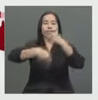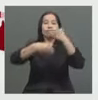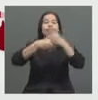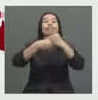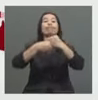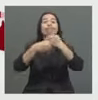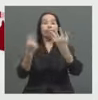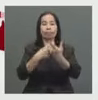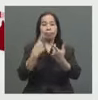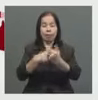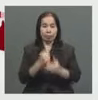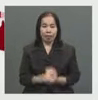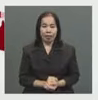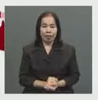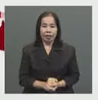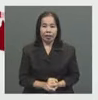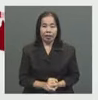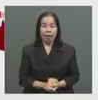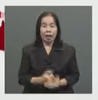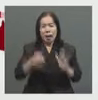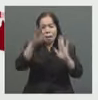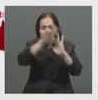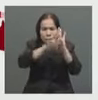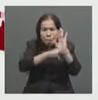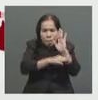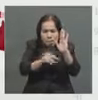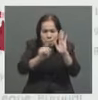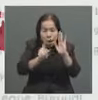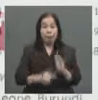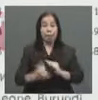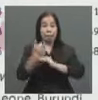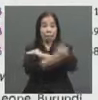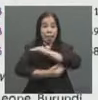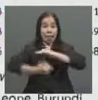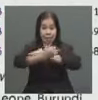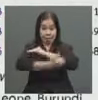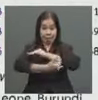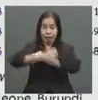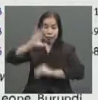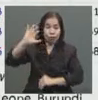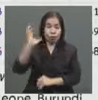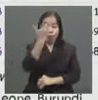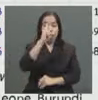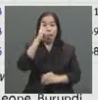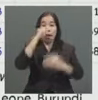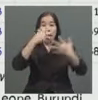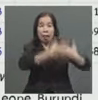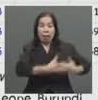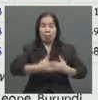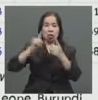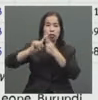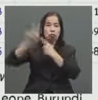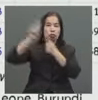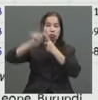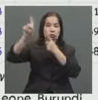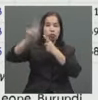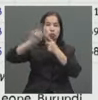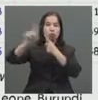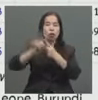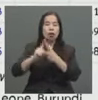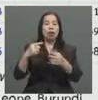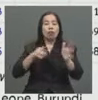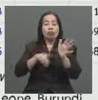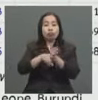ไปดูลำดับนะครับของประเทศต่างๆสหรัฐอเมริกามาเป็นอันดับที่1นะครับมีการติ